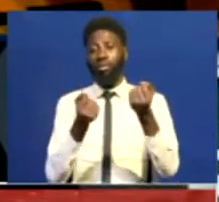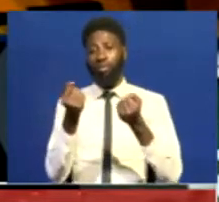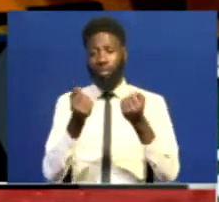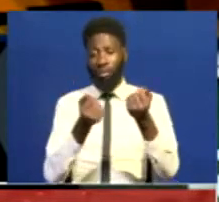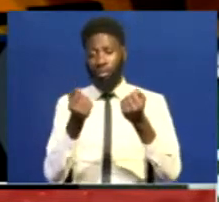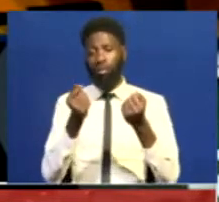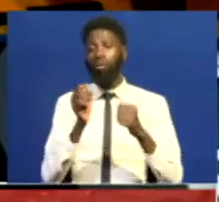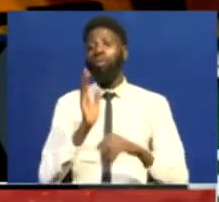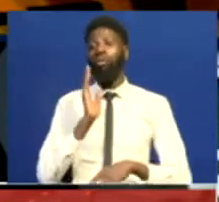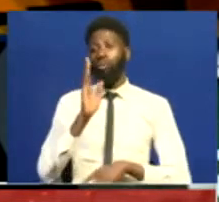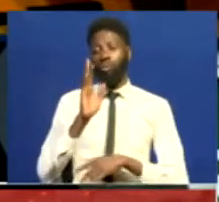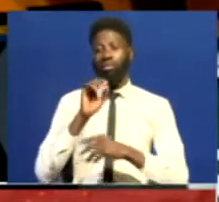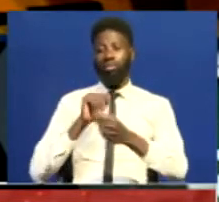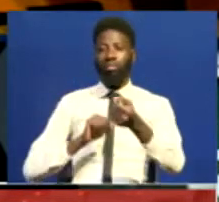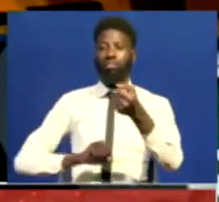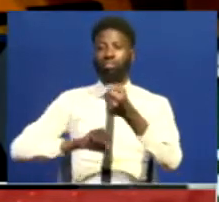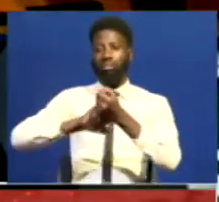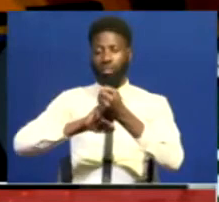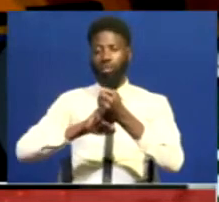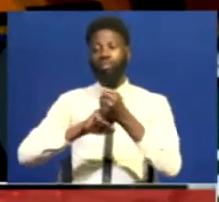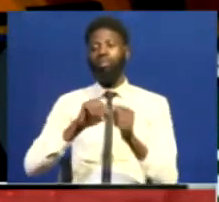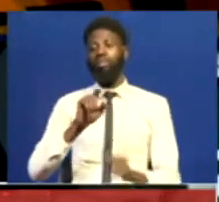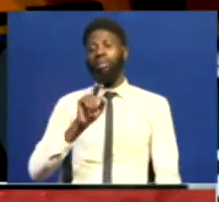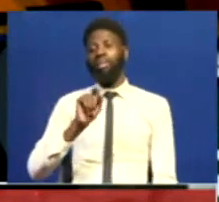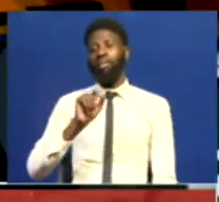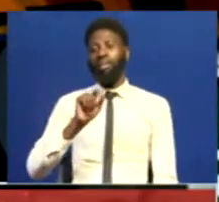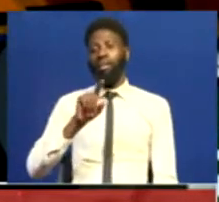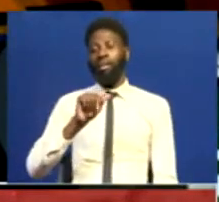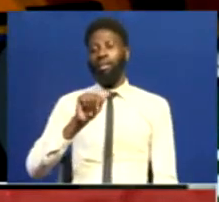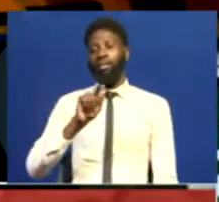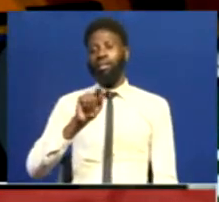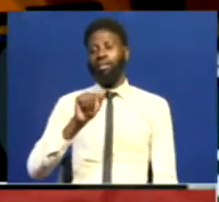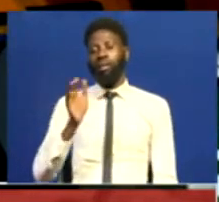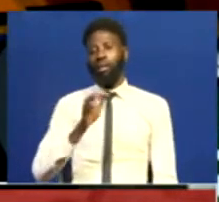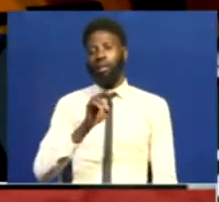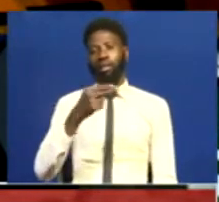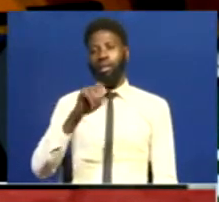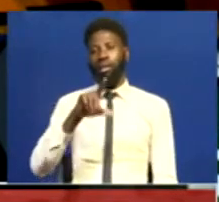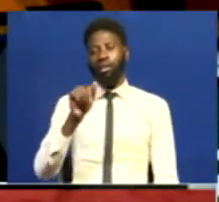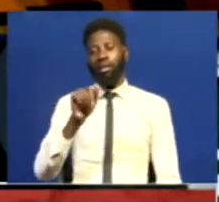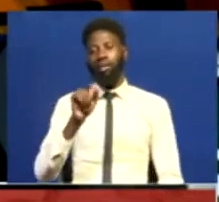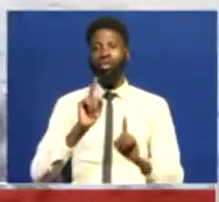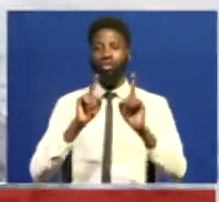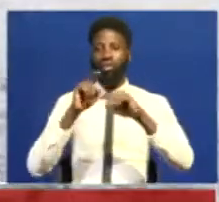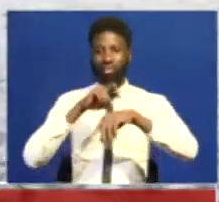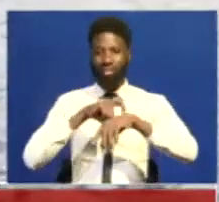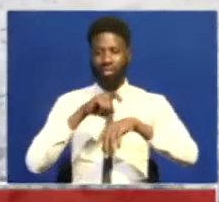alikuwa akizungumza mjini Nairobi wakati wa tuzo za kila mwaka za washiriki wa mashindano ya magari.